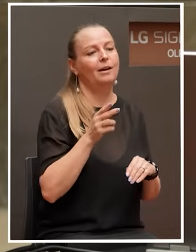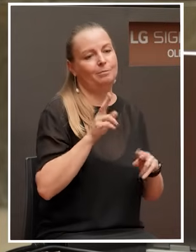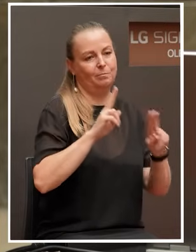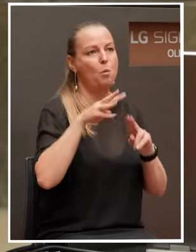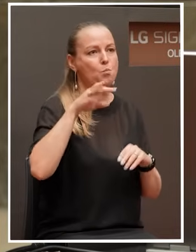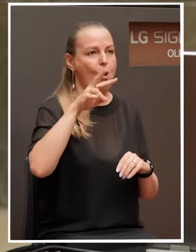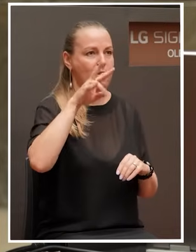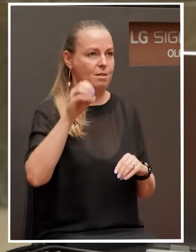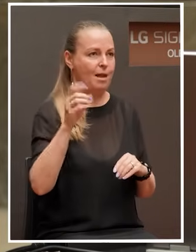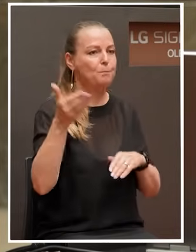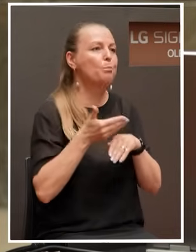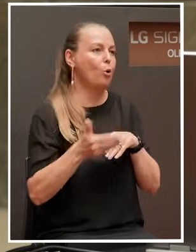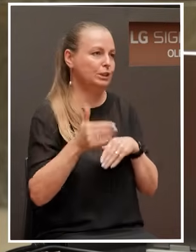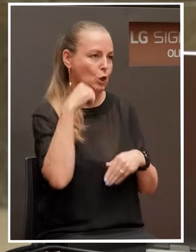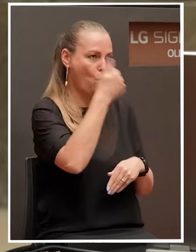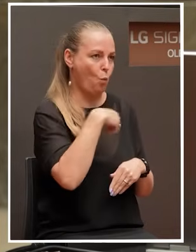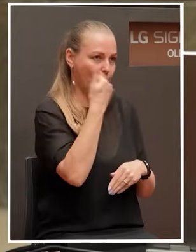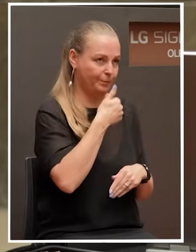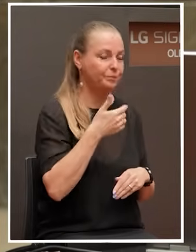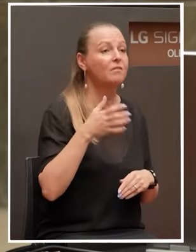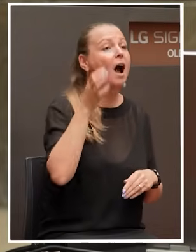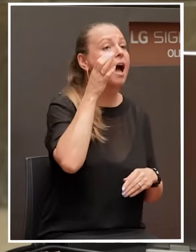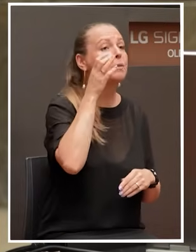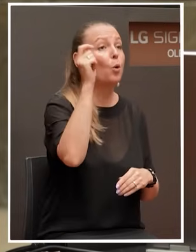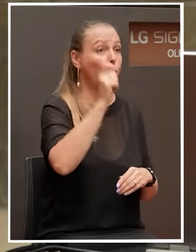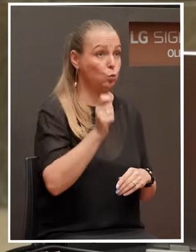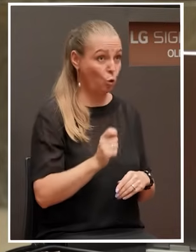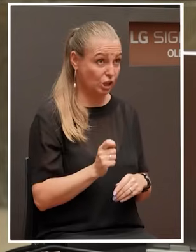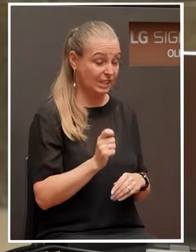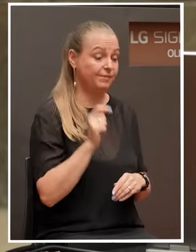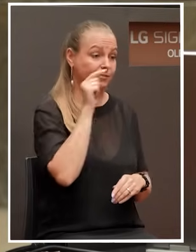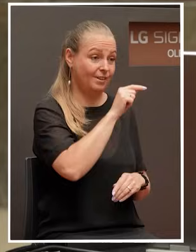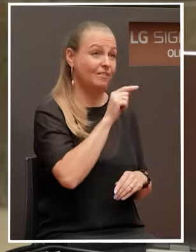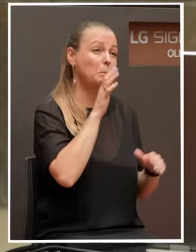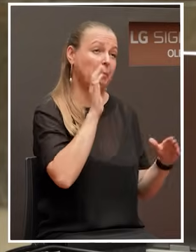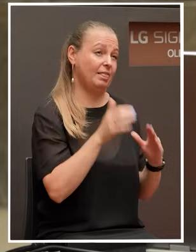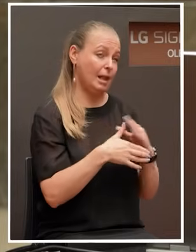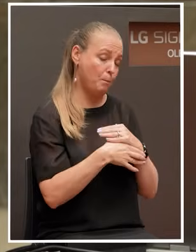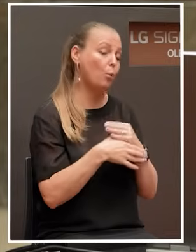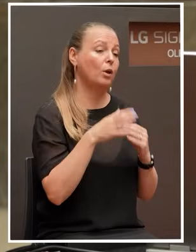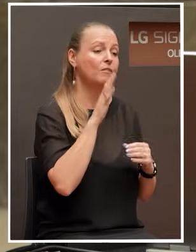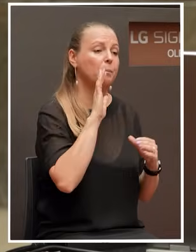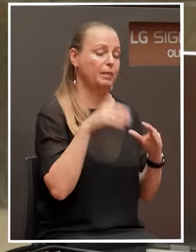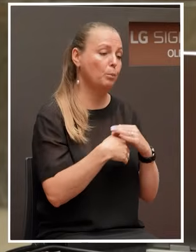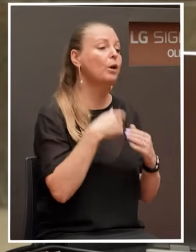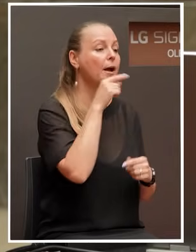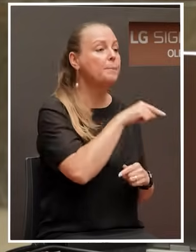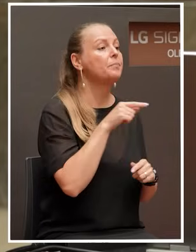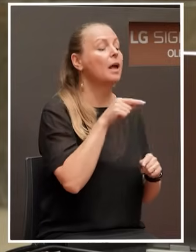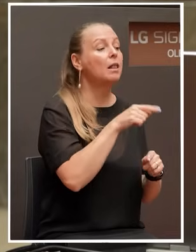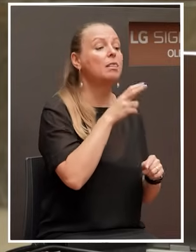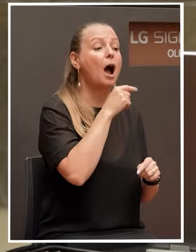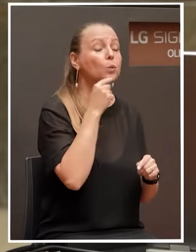Моим покойным учителям Петербургской академии художеств посчастливилось. Во время сталинской оттепели на русский язык